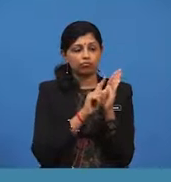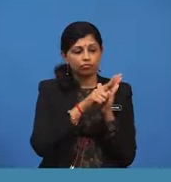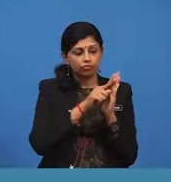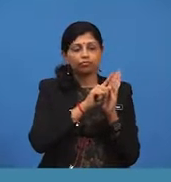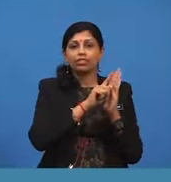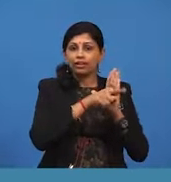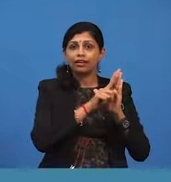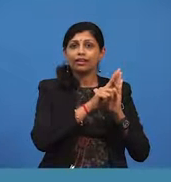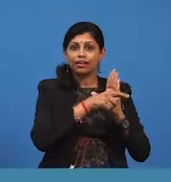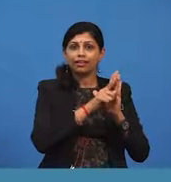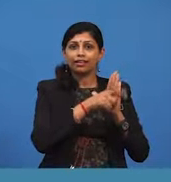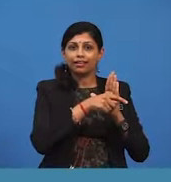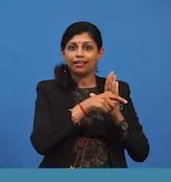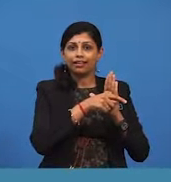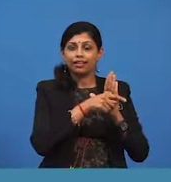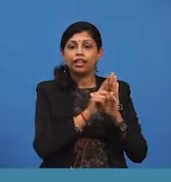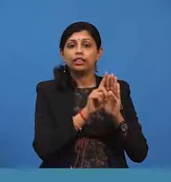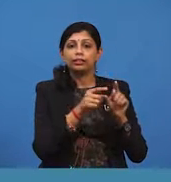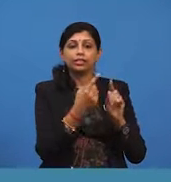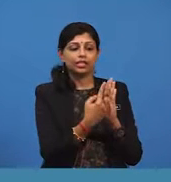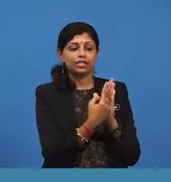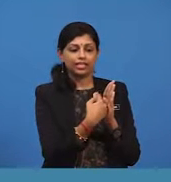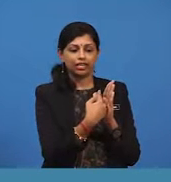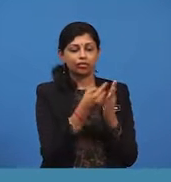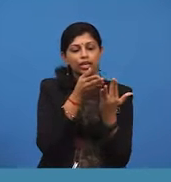galvanometer tetapi pada arah yang bertentangan.